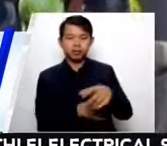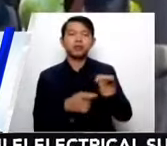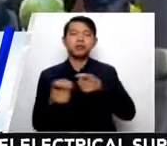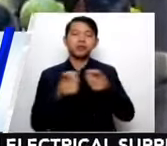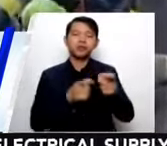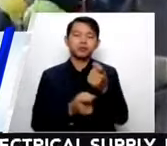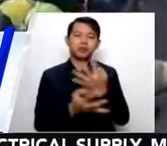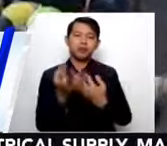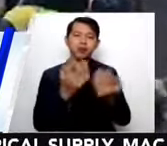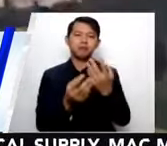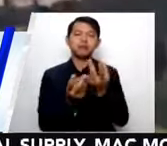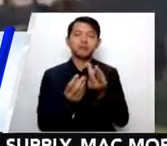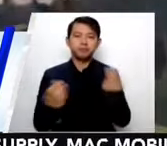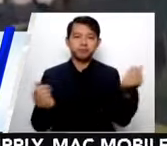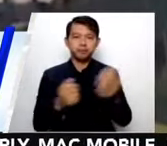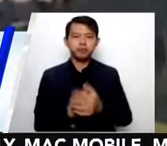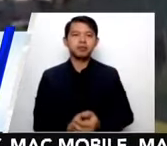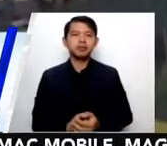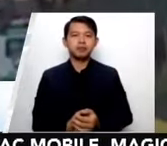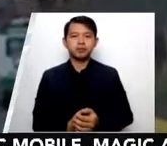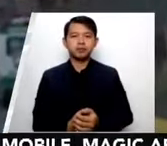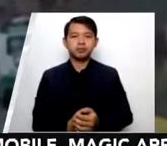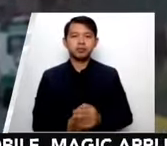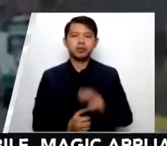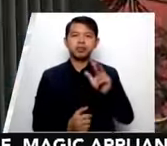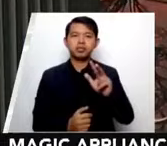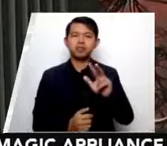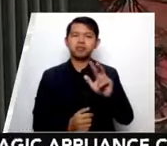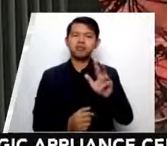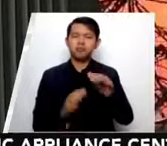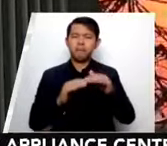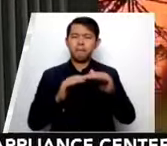apektado Inaalam pa ang sanhi ng